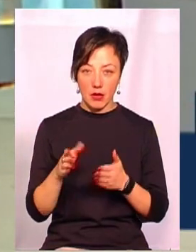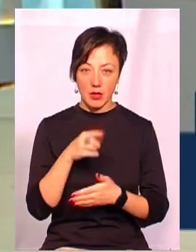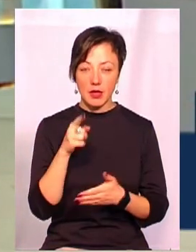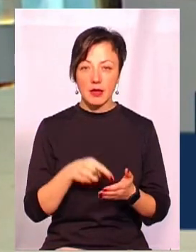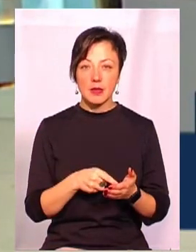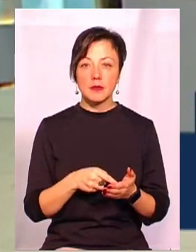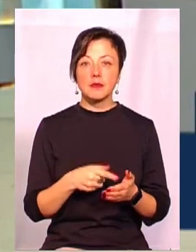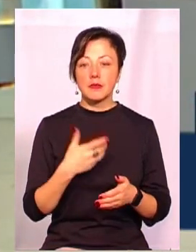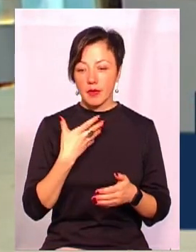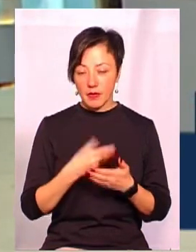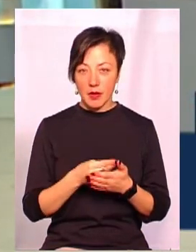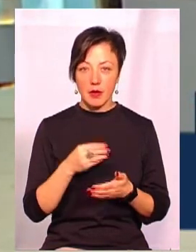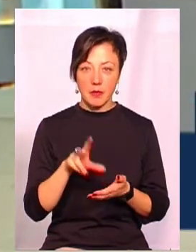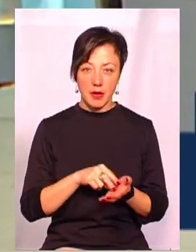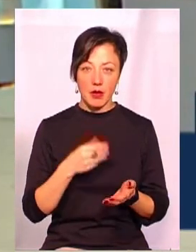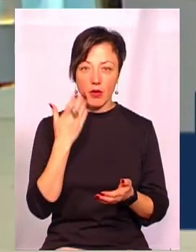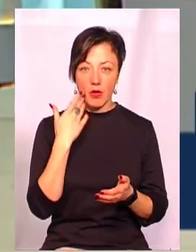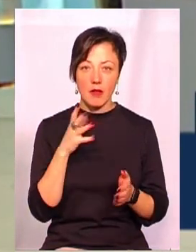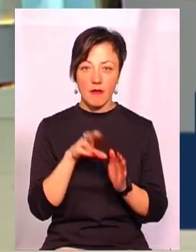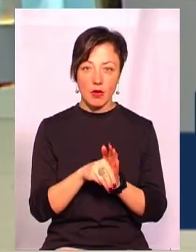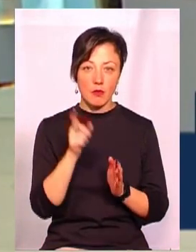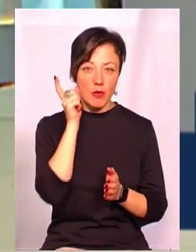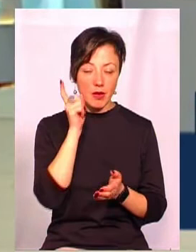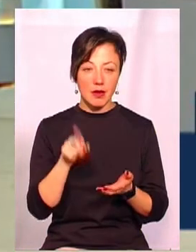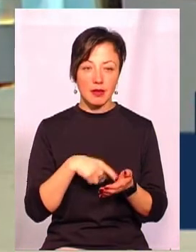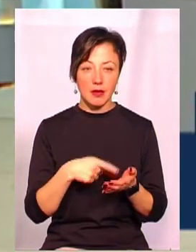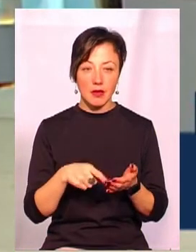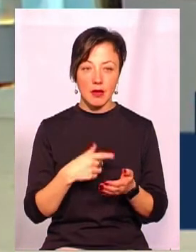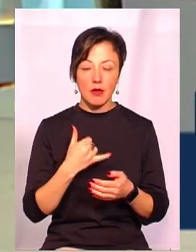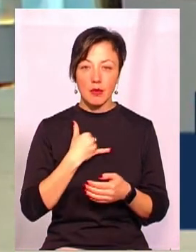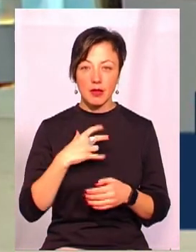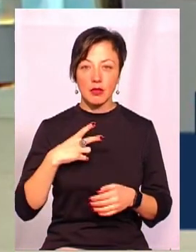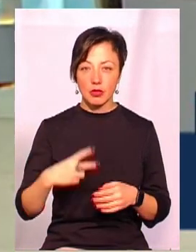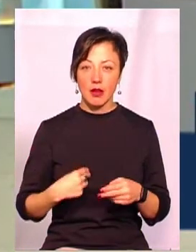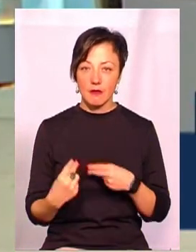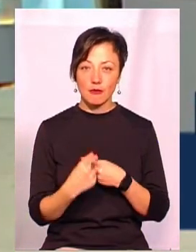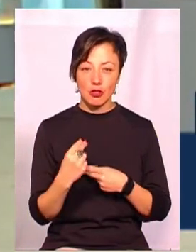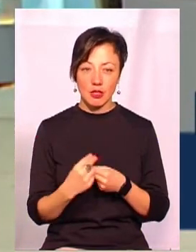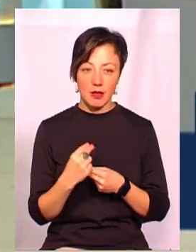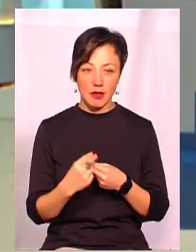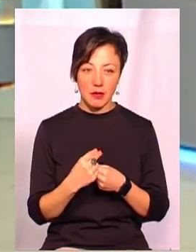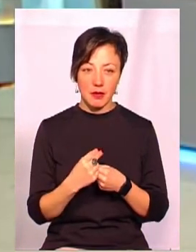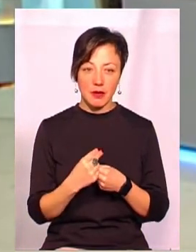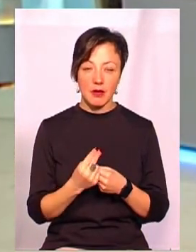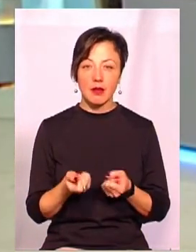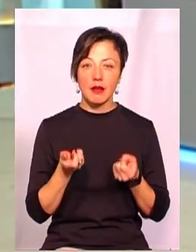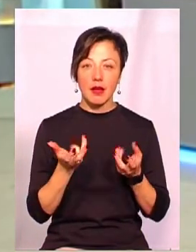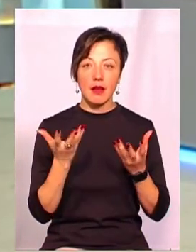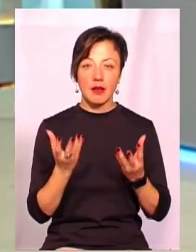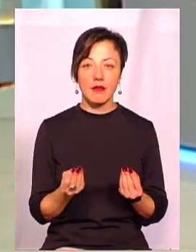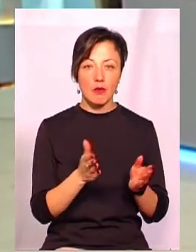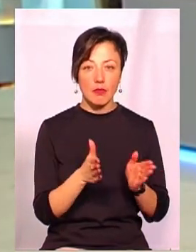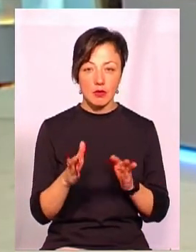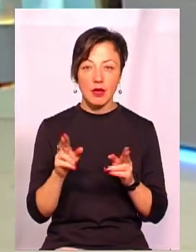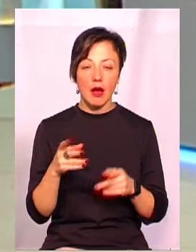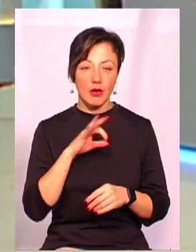я вам скажу про свій приклад. Коли вводилися мобільні телефони, мене дочка вчила, скажімо, декілька днів